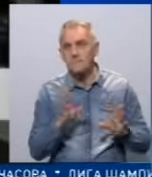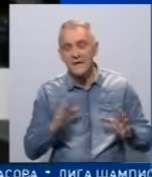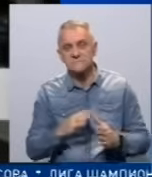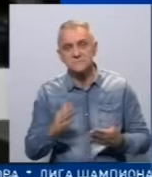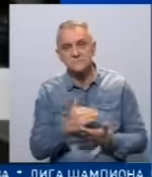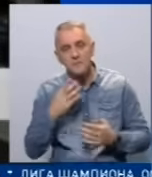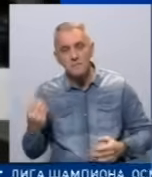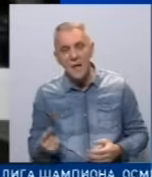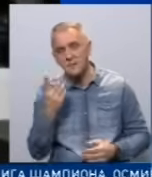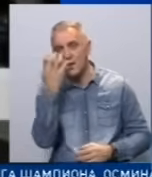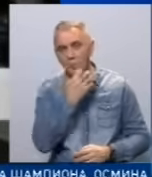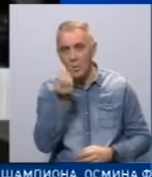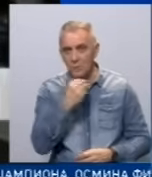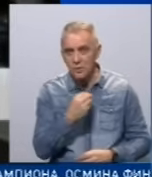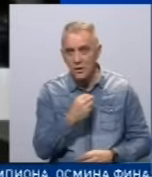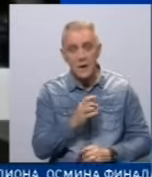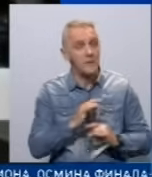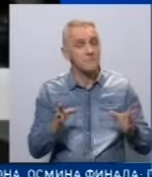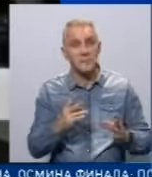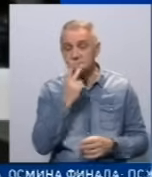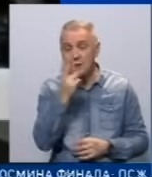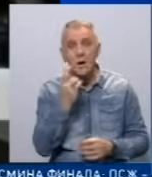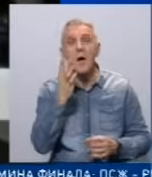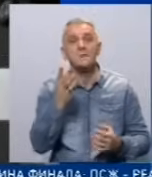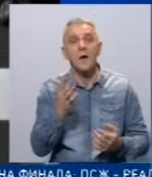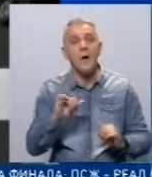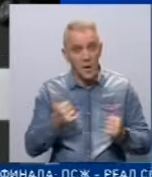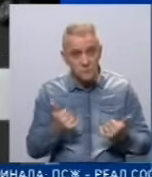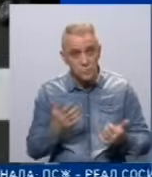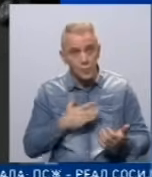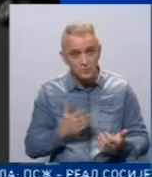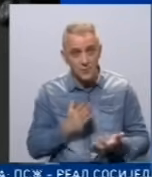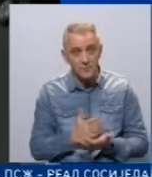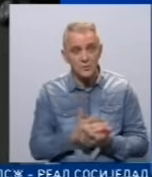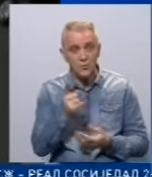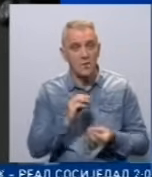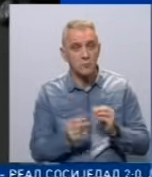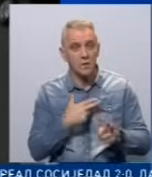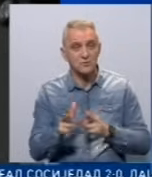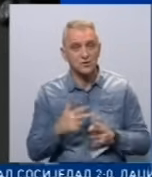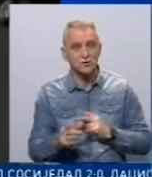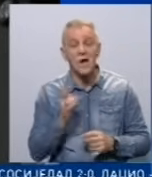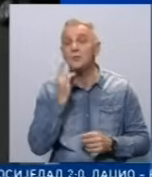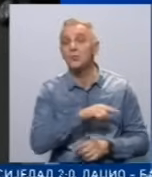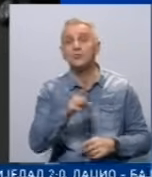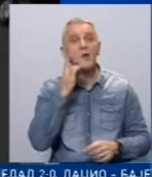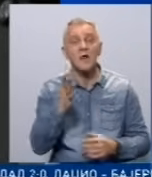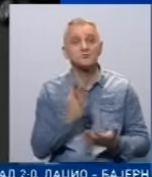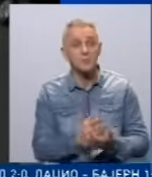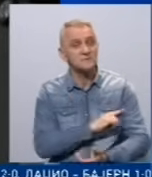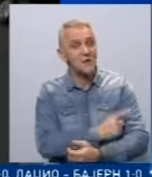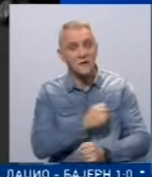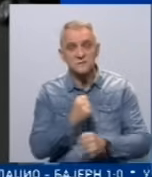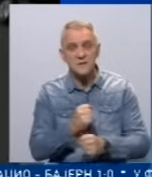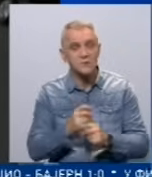zarađene plate i toplog obroka, bez naznaka kada i da li će se uopšte ovaj problem riješiti, do kada će biti snage za rad